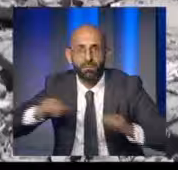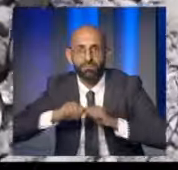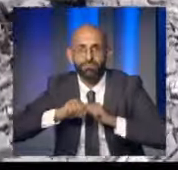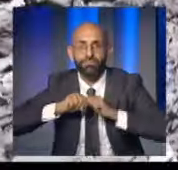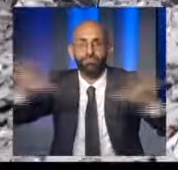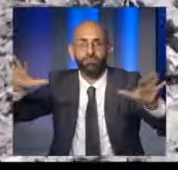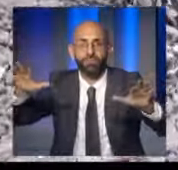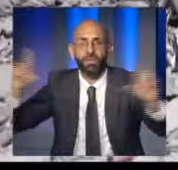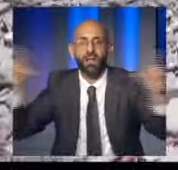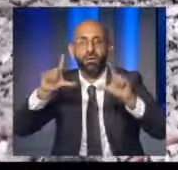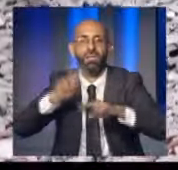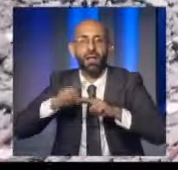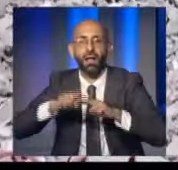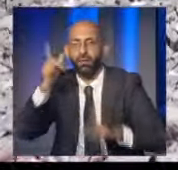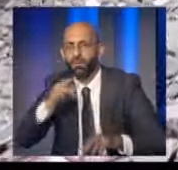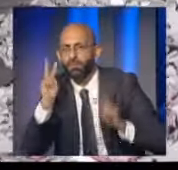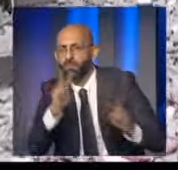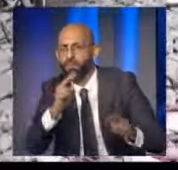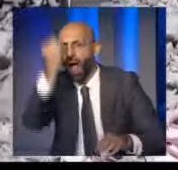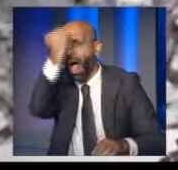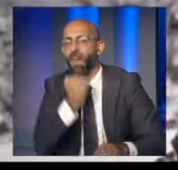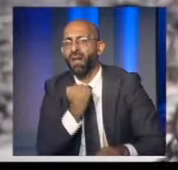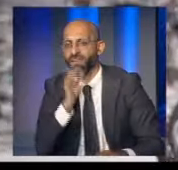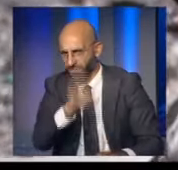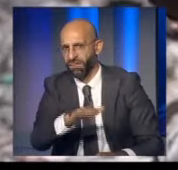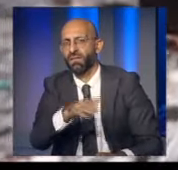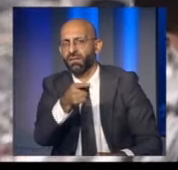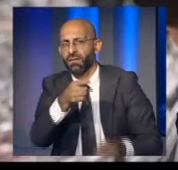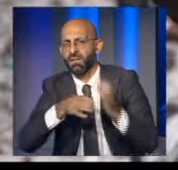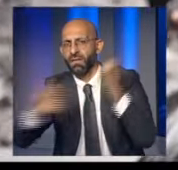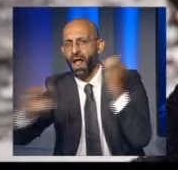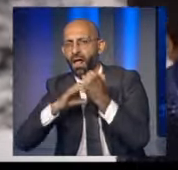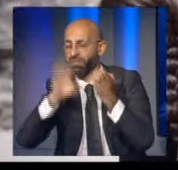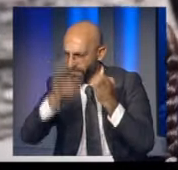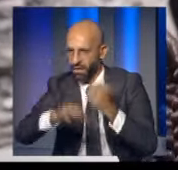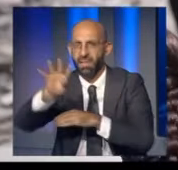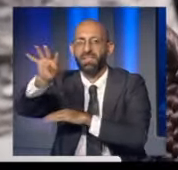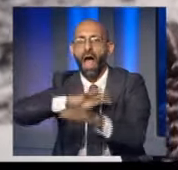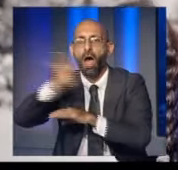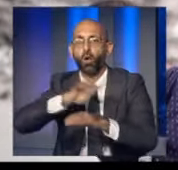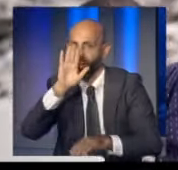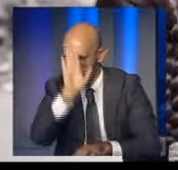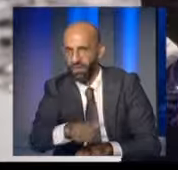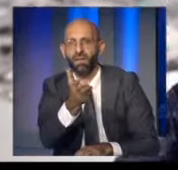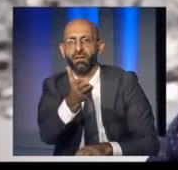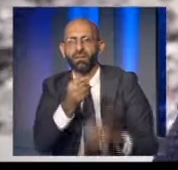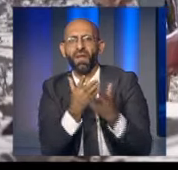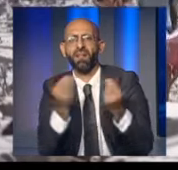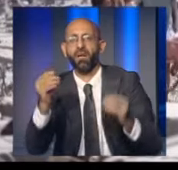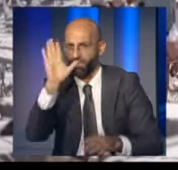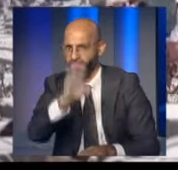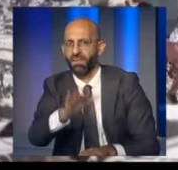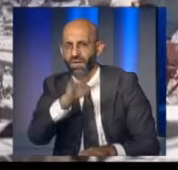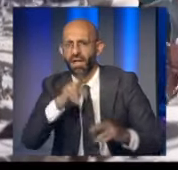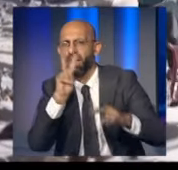فيما نقلت القناة 12 عن مصادر بالجيش الإسرائيلي أنه لا تزال لدى حماس القدرة على إنتاج الأسلحة والصواريخ